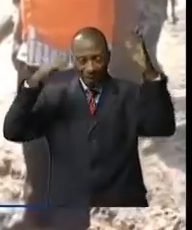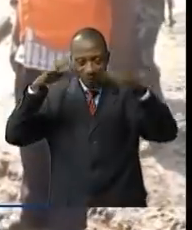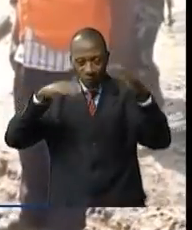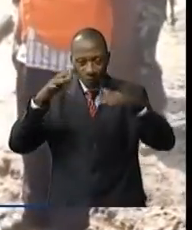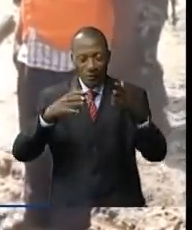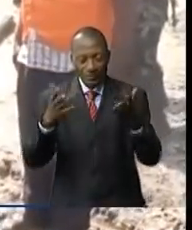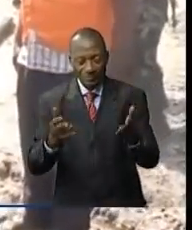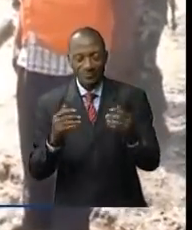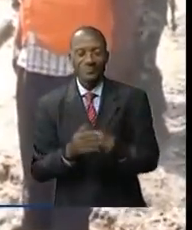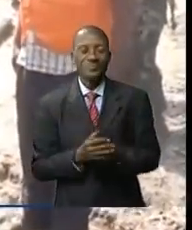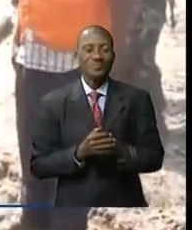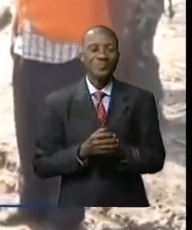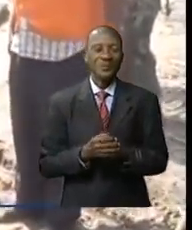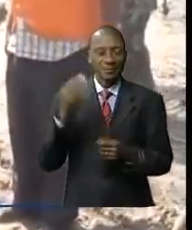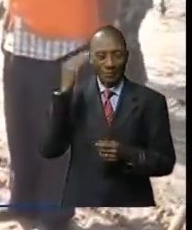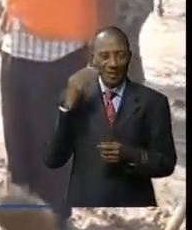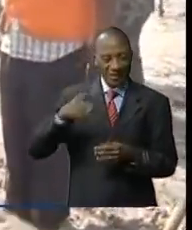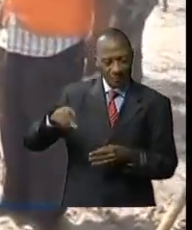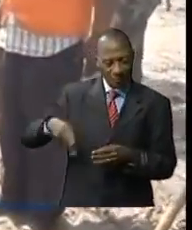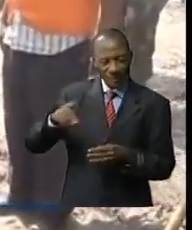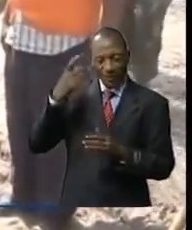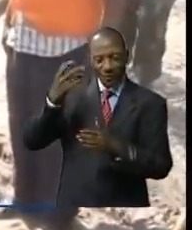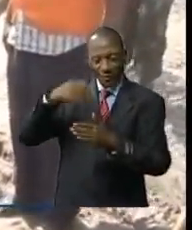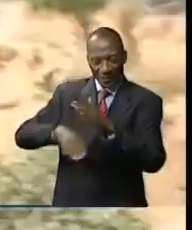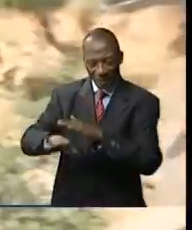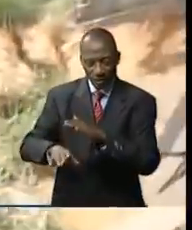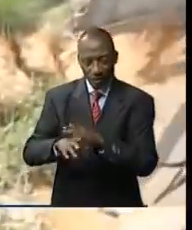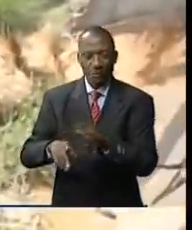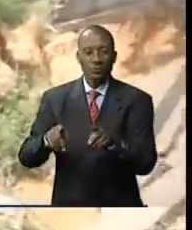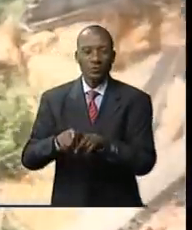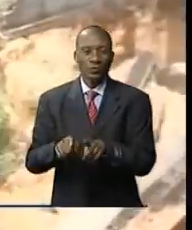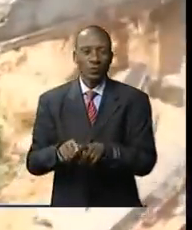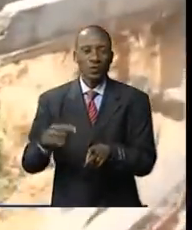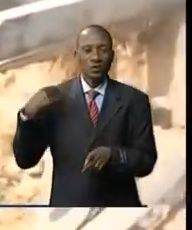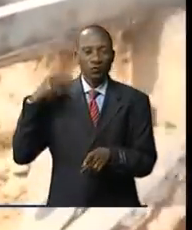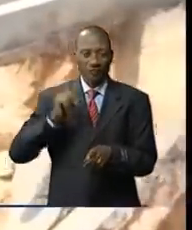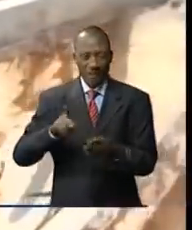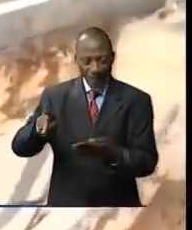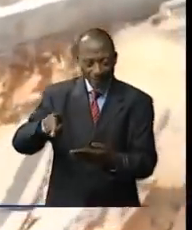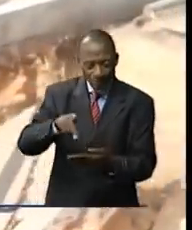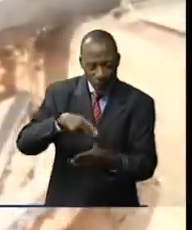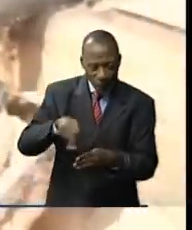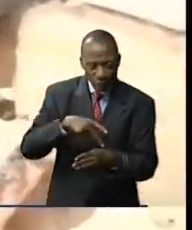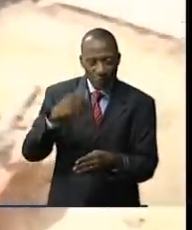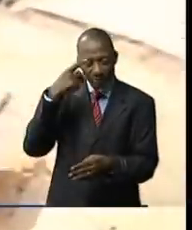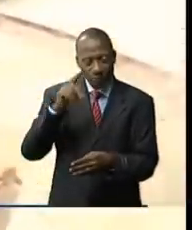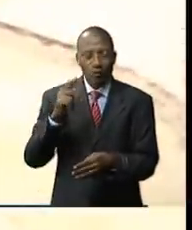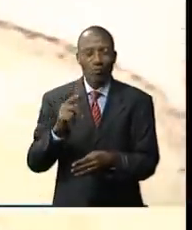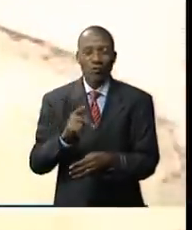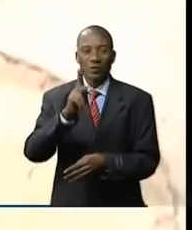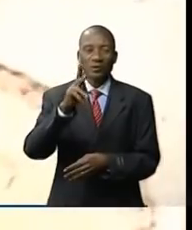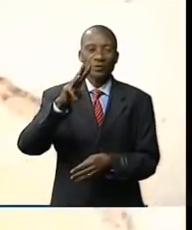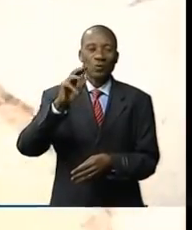Selon Noël Lumbuteba, ministre provincial de l'Intérieur et gouverneur ad interim de la province du Congo, c'est par responsabilité que le